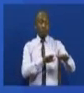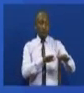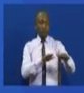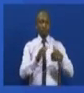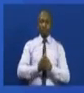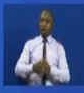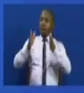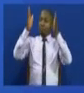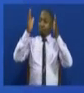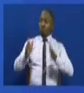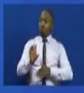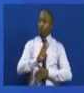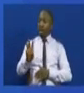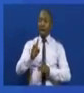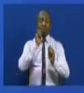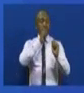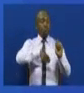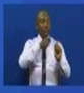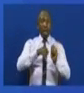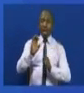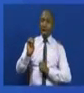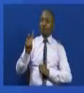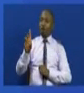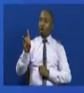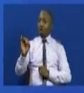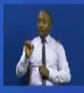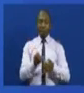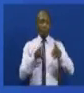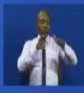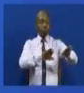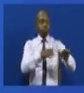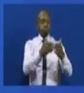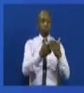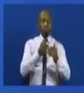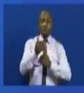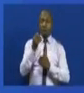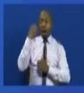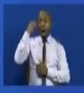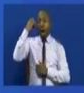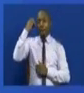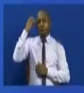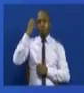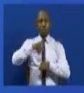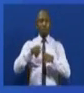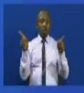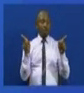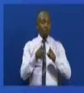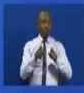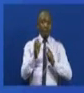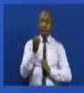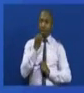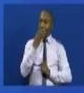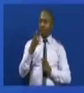wilaya Mtwara Evody Manda amefariki dunia baada ya kuugua kwa muda mfupi. Taarifa iliyotolewa na ofisi ya Rais Tawala za Mikoa